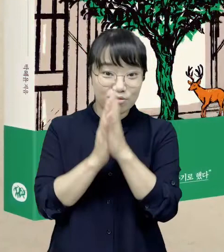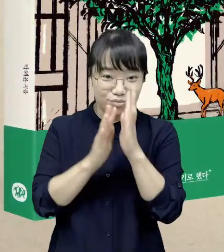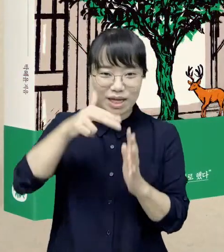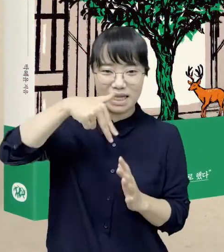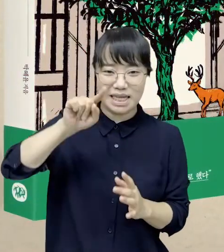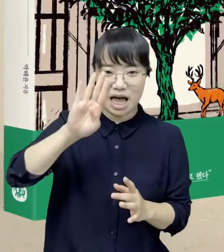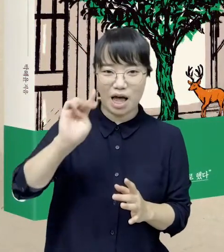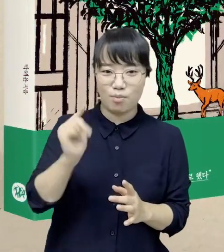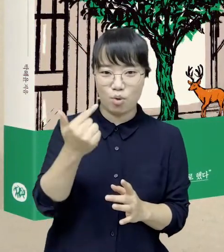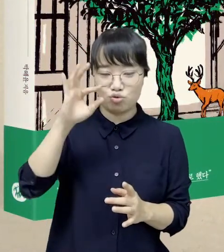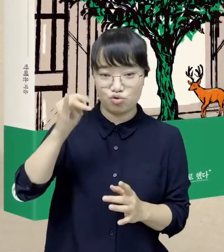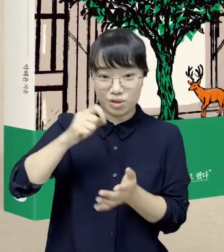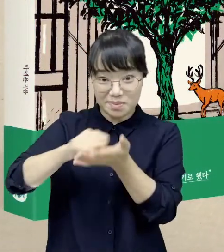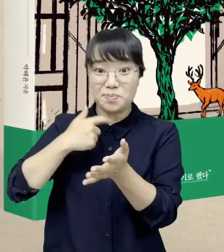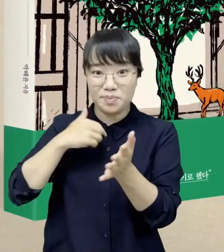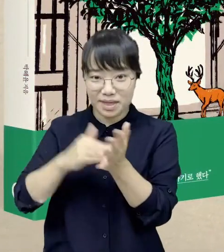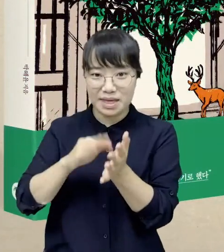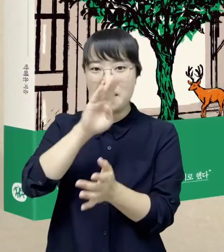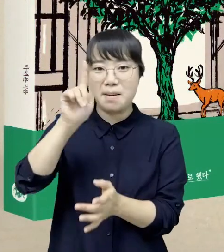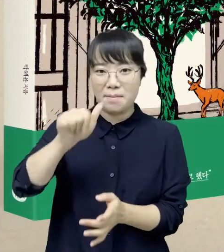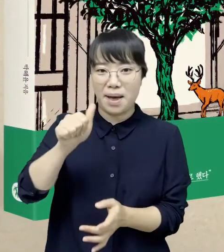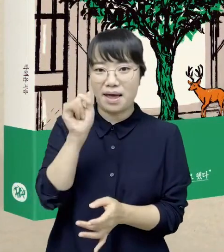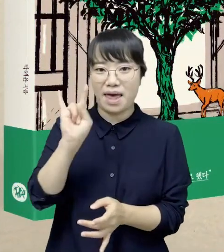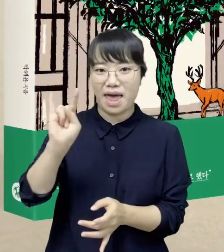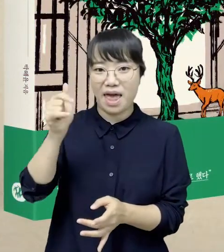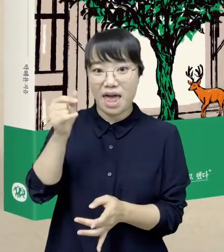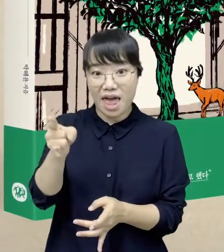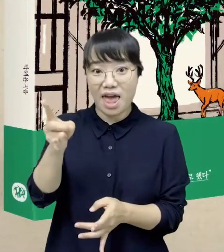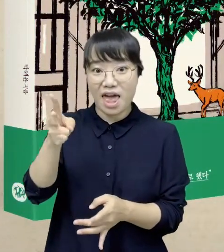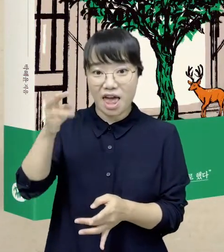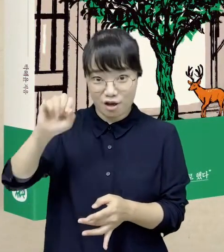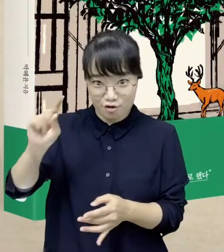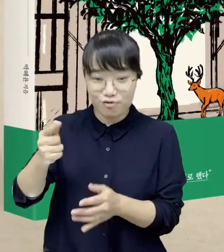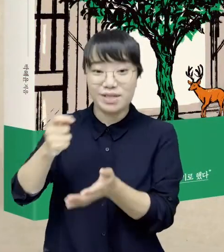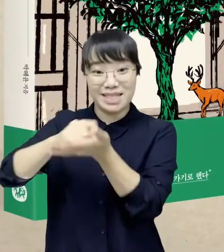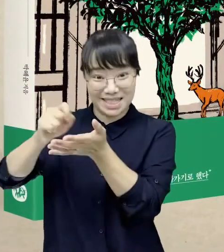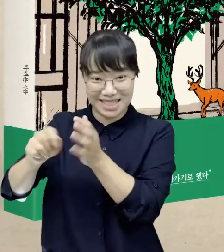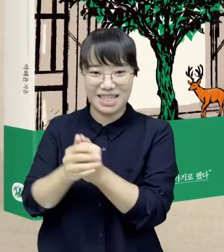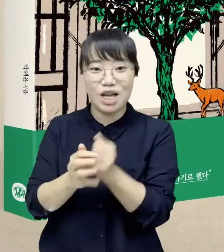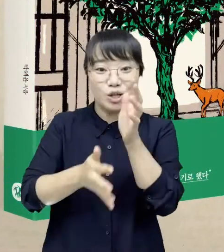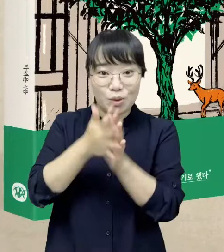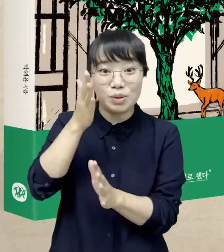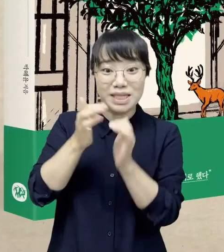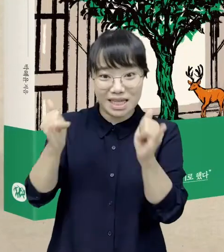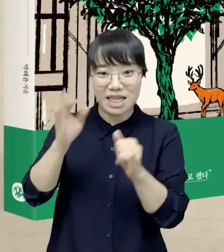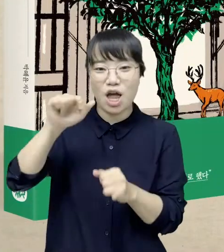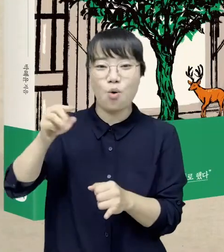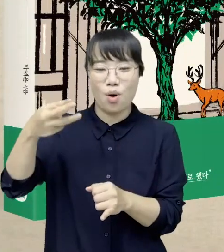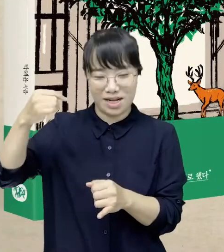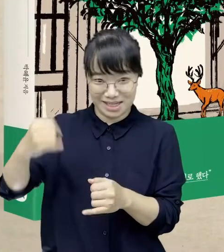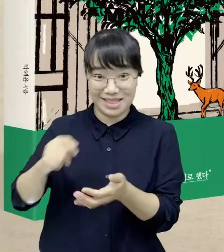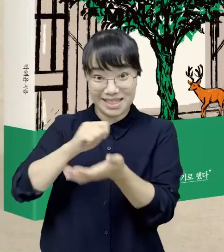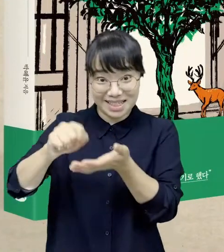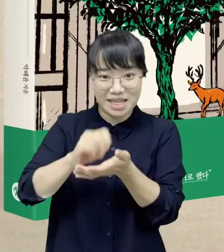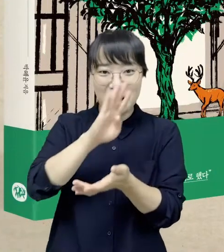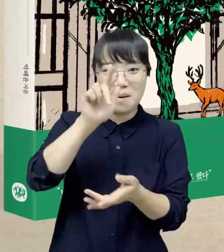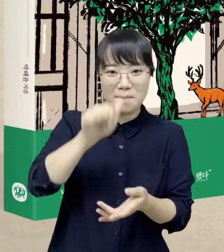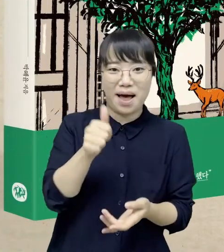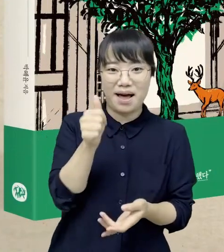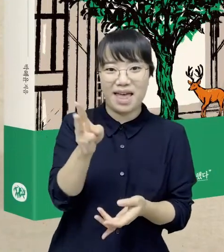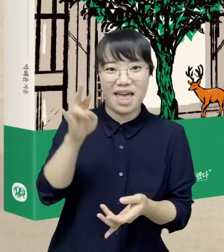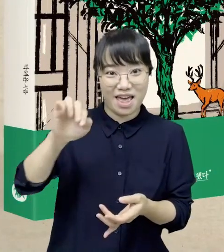숲속의 자본주의자 박혜윤 작가가 소로에게 들은 삶을 내 것으로 만드는 시선. 도시인의 월든, 박혜윤 지음.